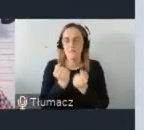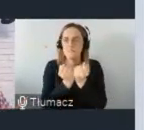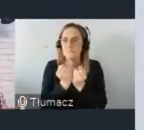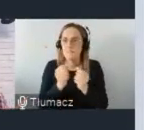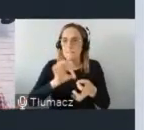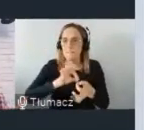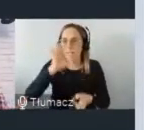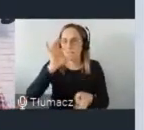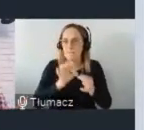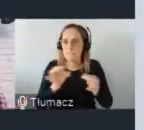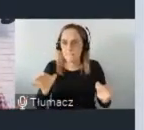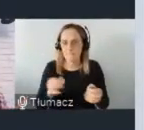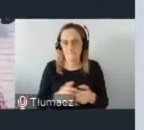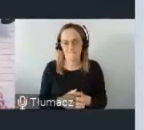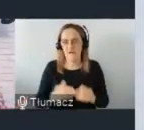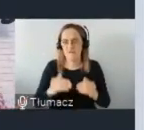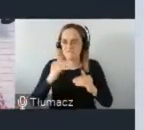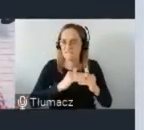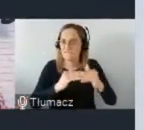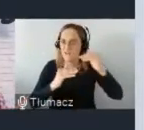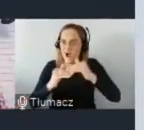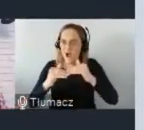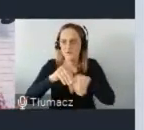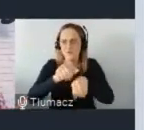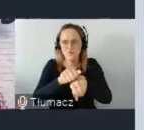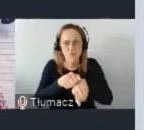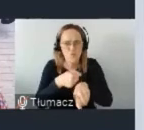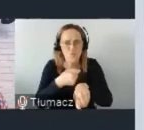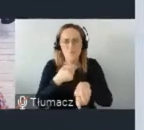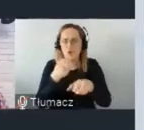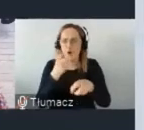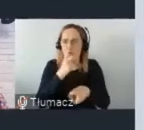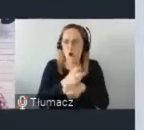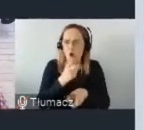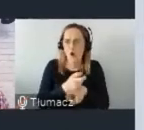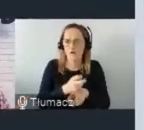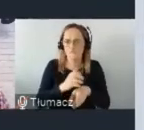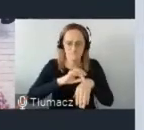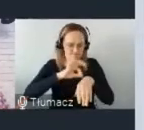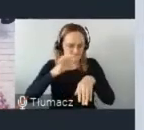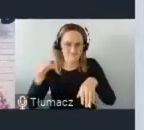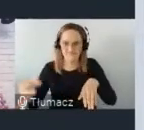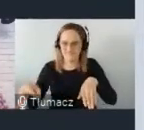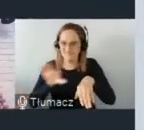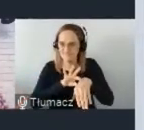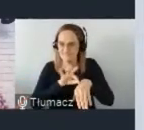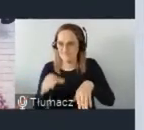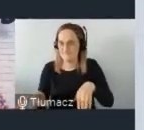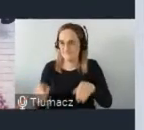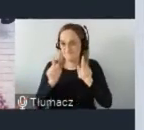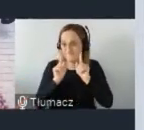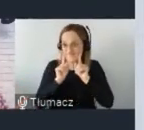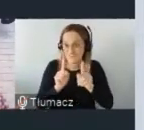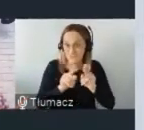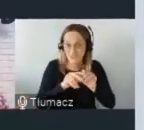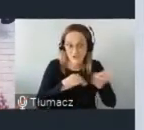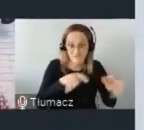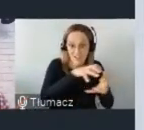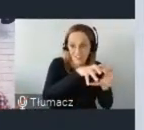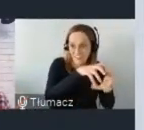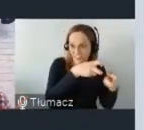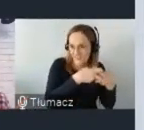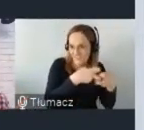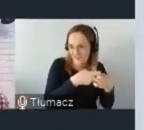możemy kolejne warstwy skóry, mięśni, kości zdejmować z tych naszych obiektów w rzeczywistości rozszerzonej.